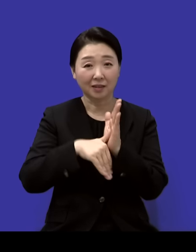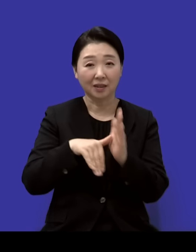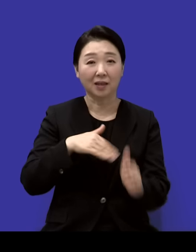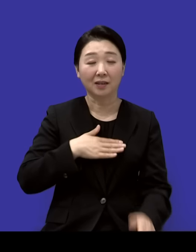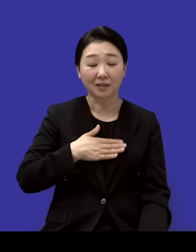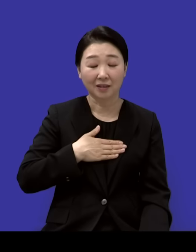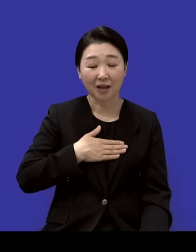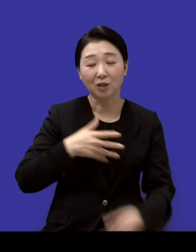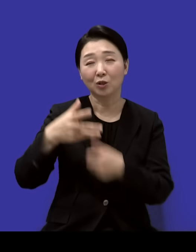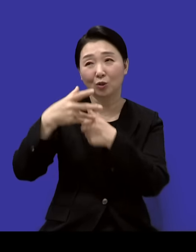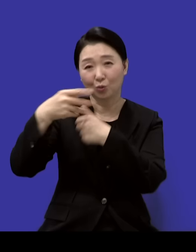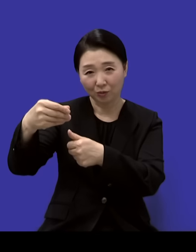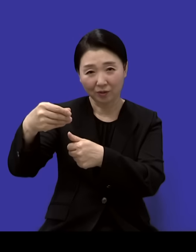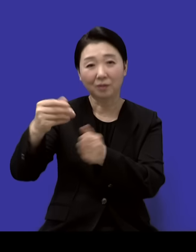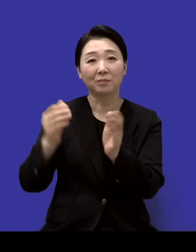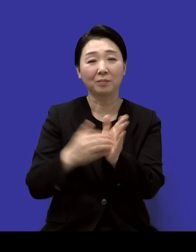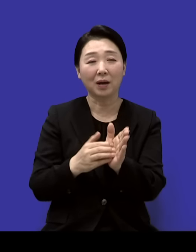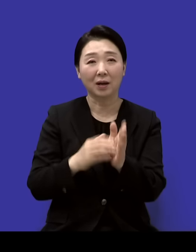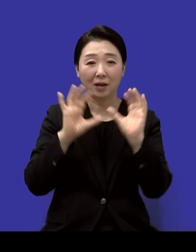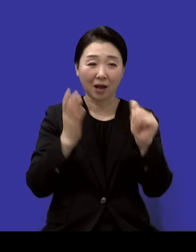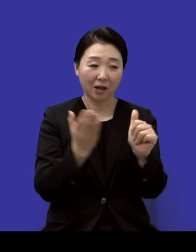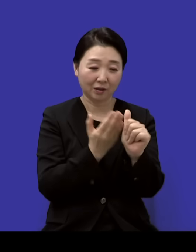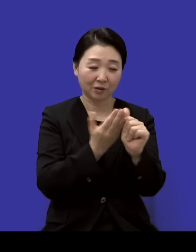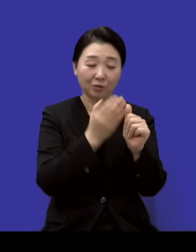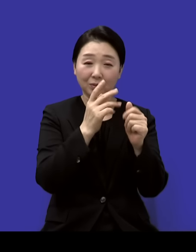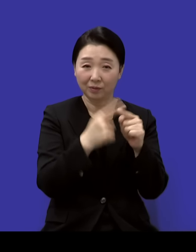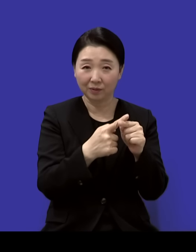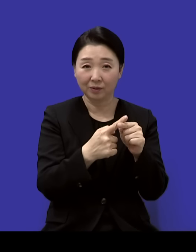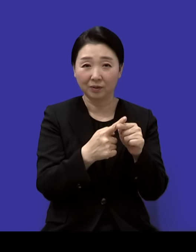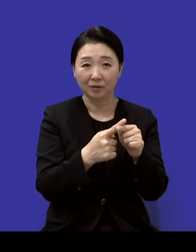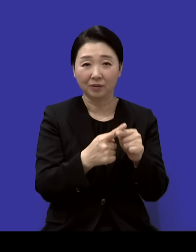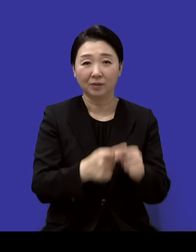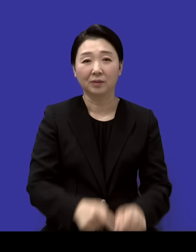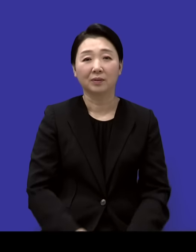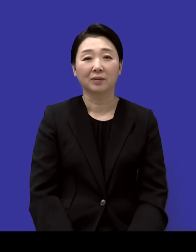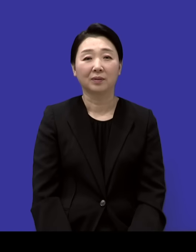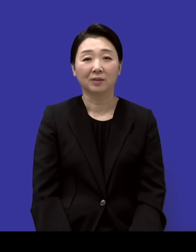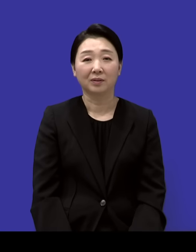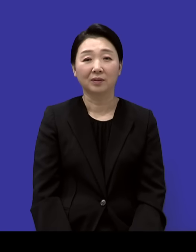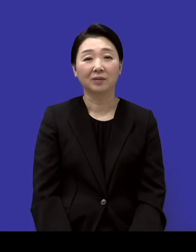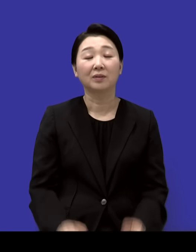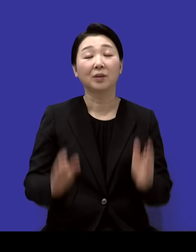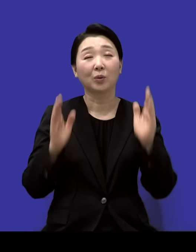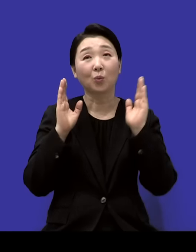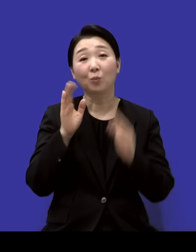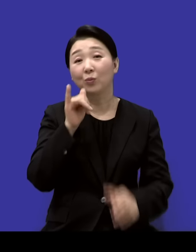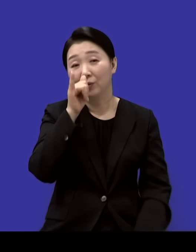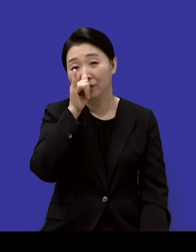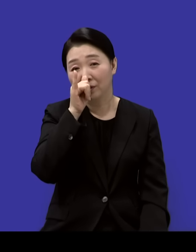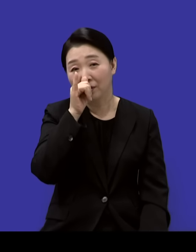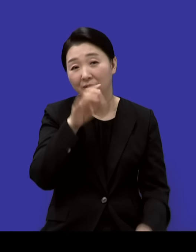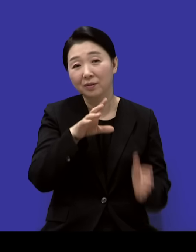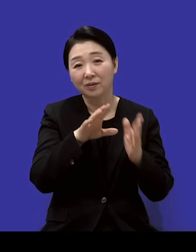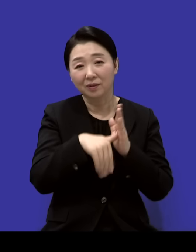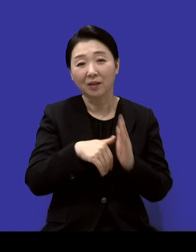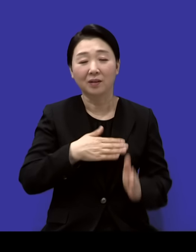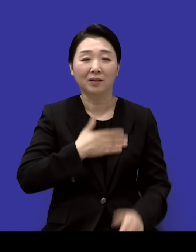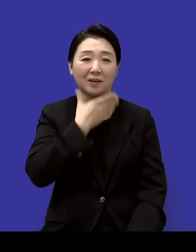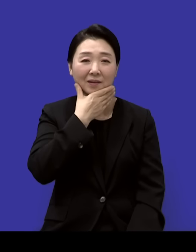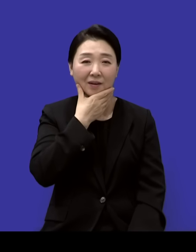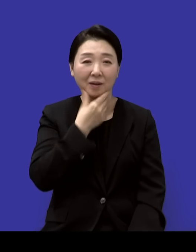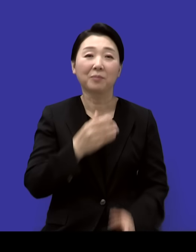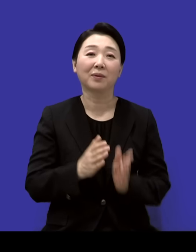청강으로 초청을 해주셔가지고 네. 아이를 키우다가 이제 슬슬 공부를 하기 시작했는데 그때 제가 너무